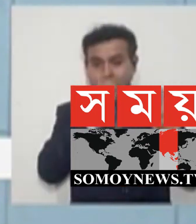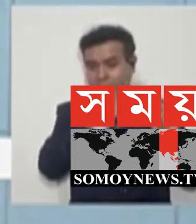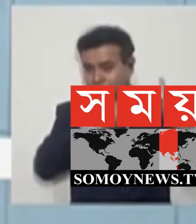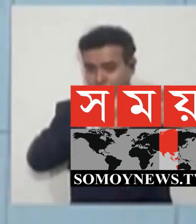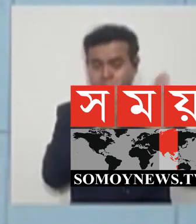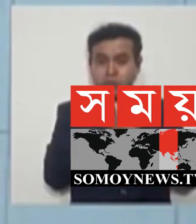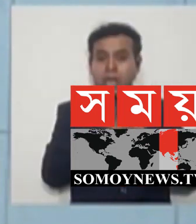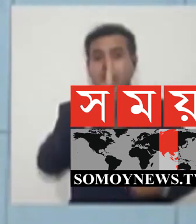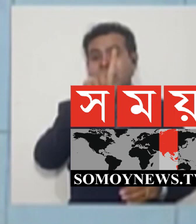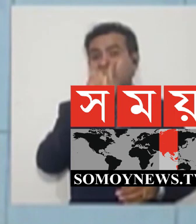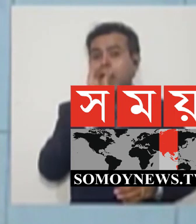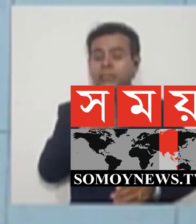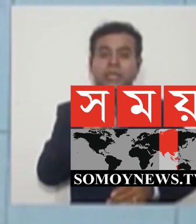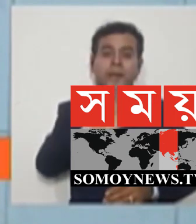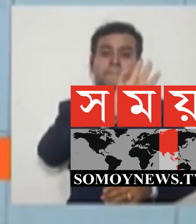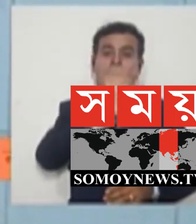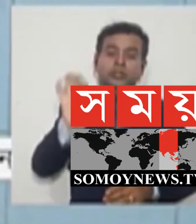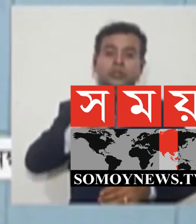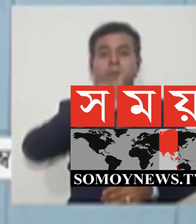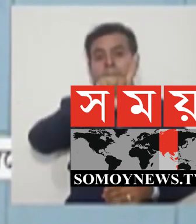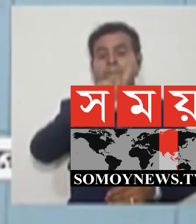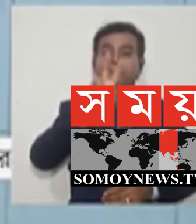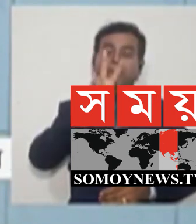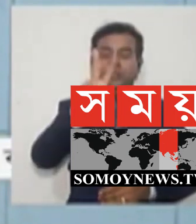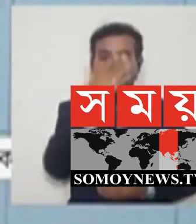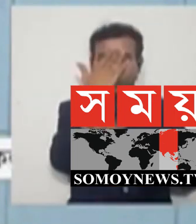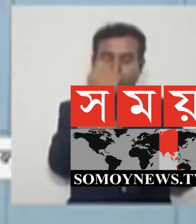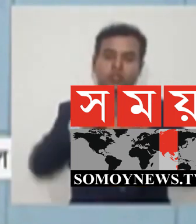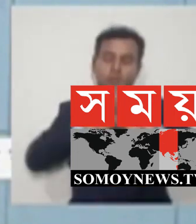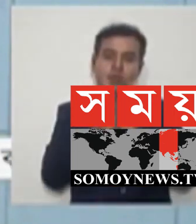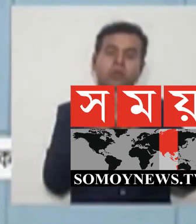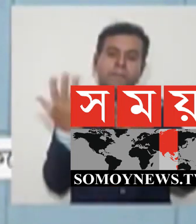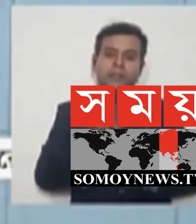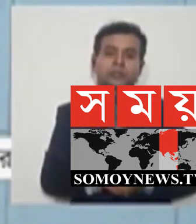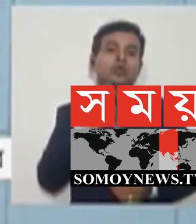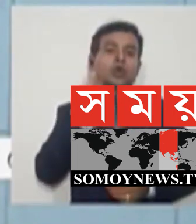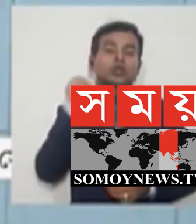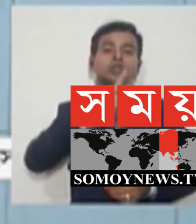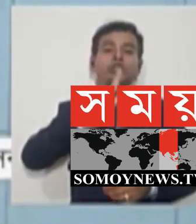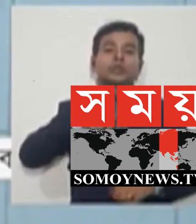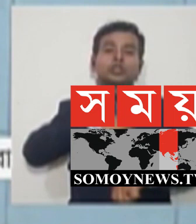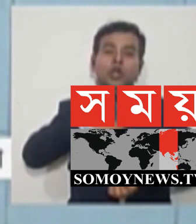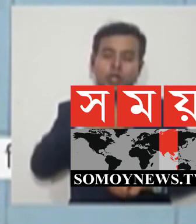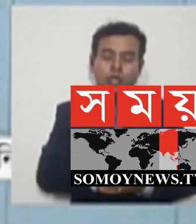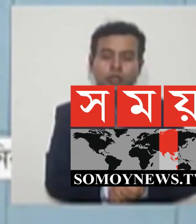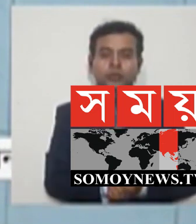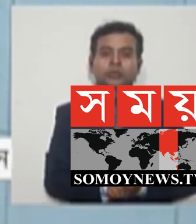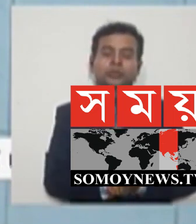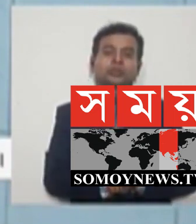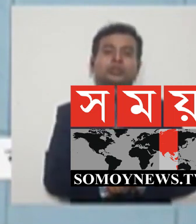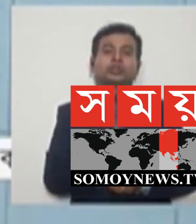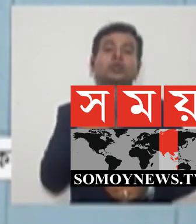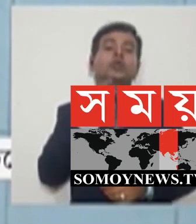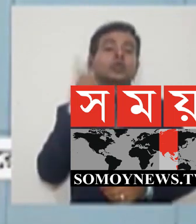1572 জন। গত 24 ঘন্টায় দুঃখের সাথে জানাচ্ছি, গত 24 ঘন্টায় মৃত্যুবরণ